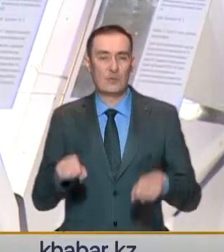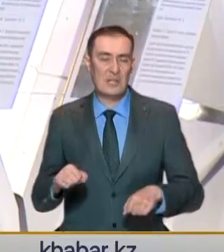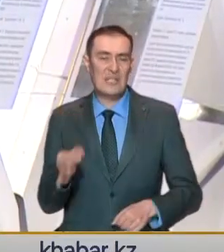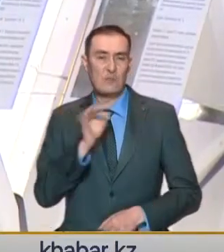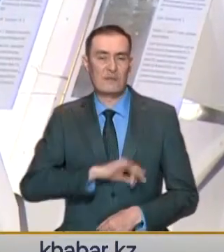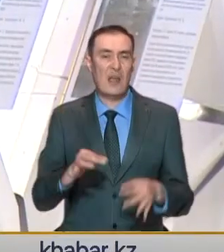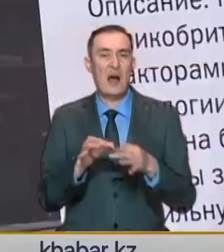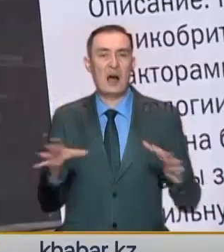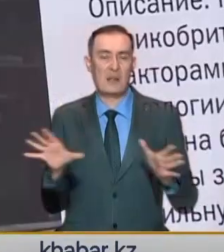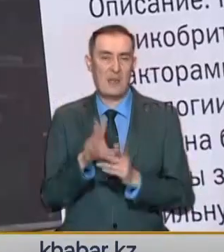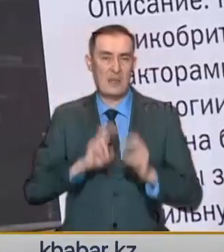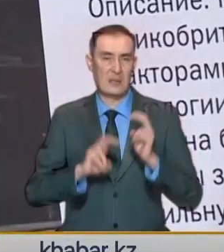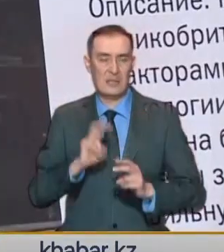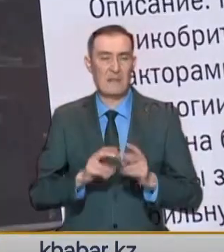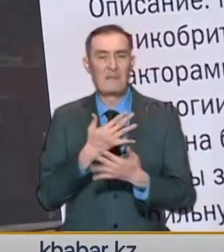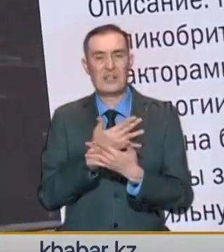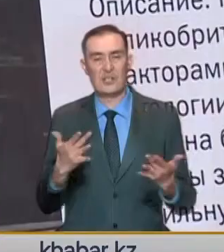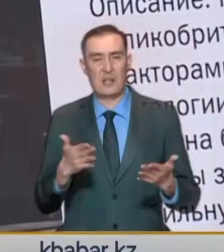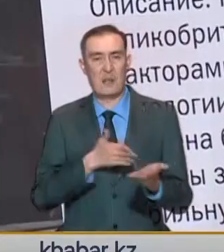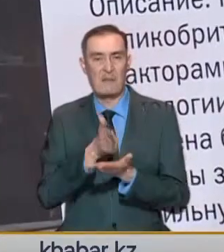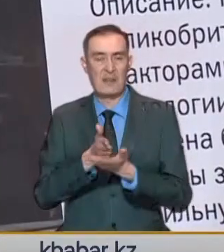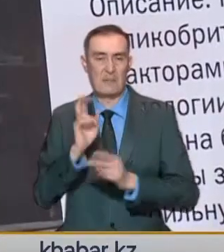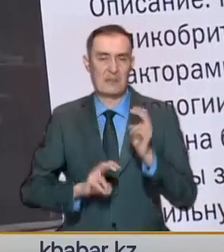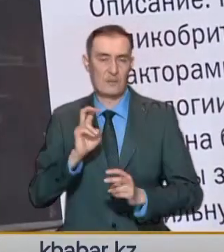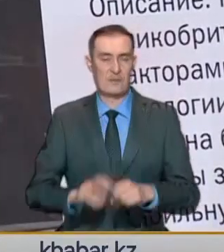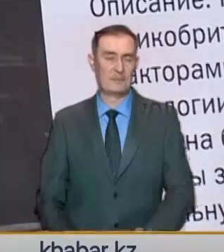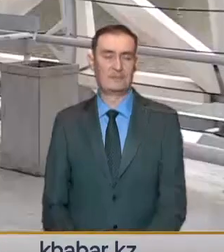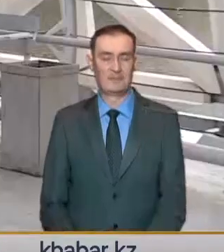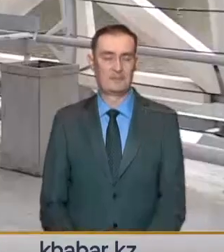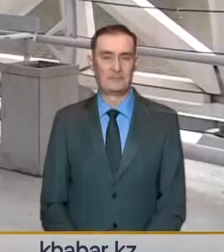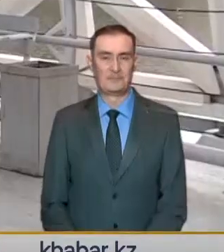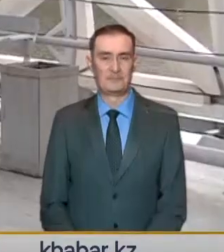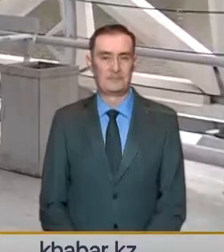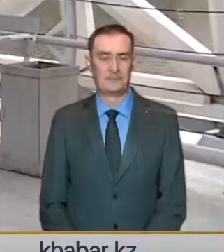для использования атомной энергетики в различных сферах.